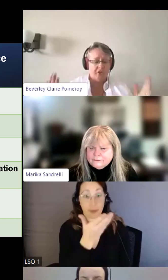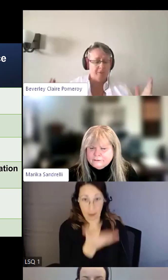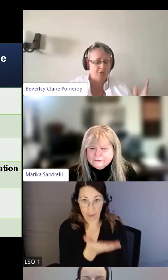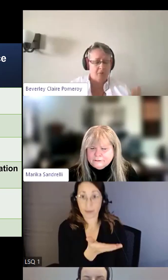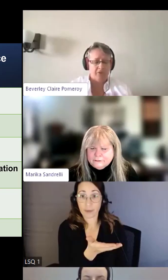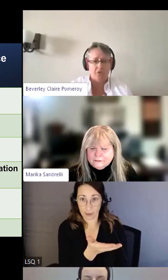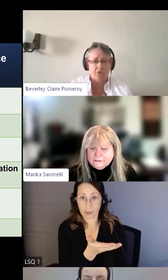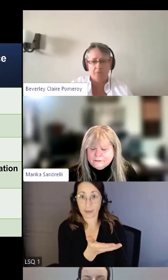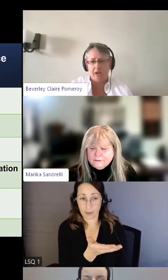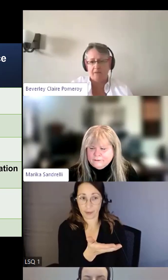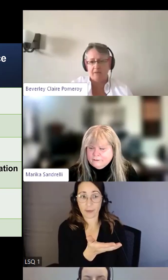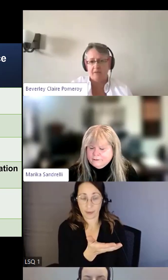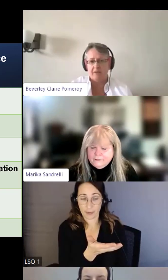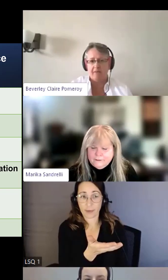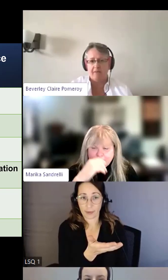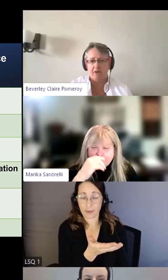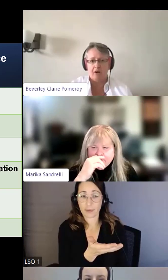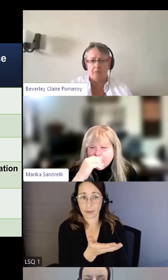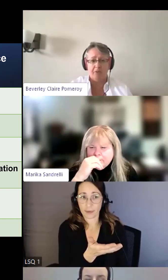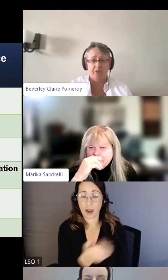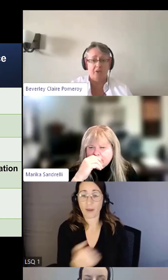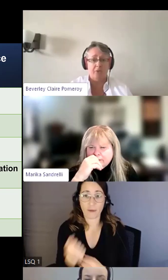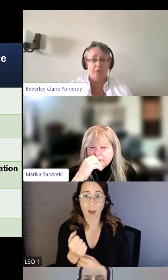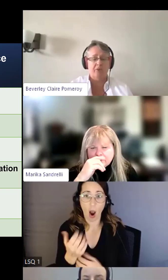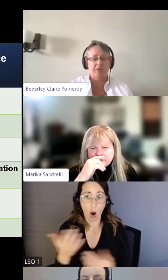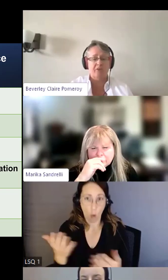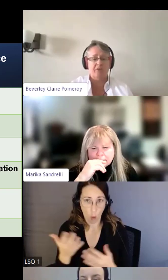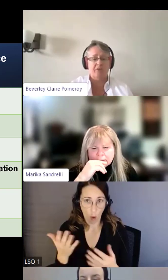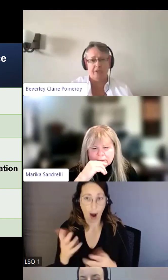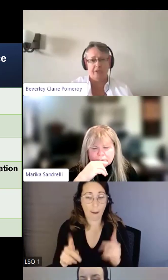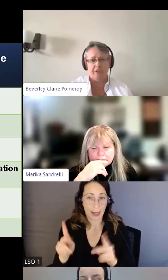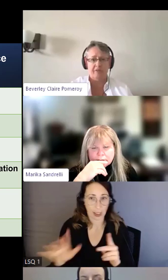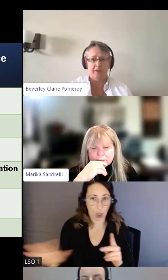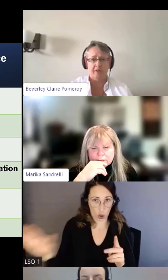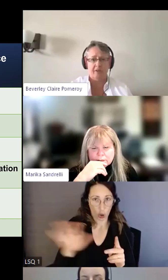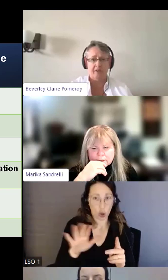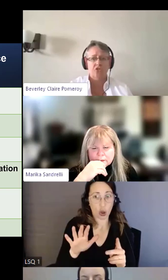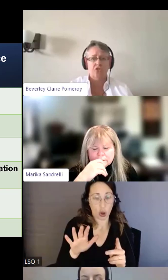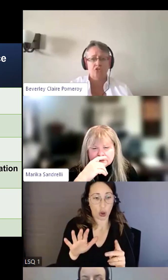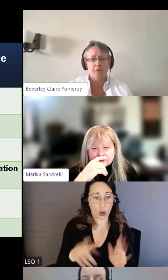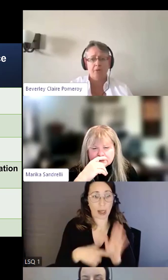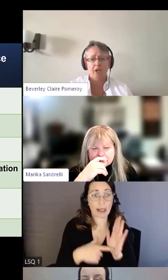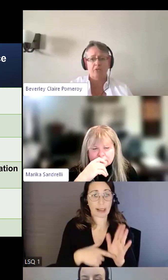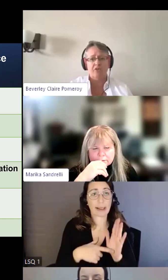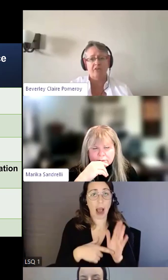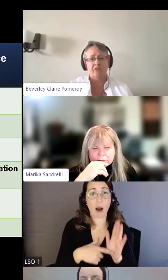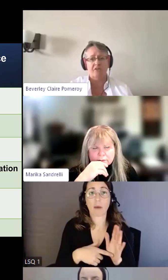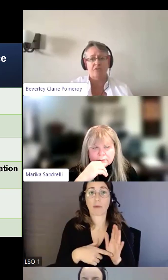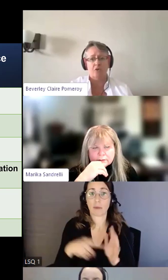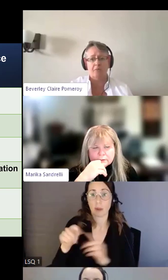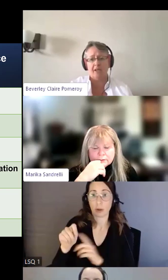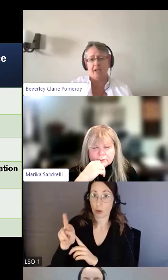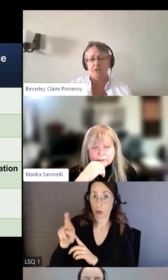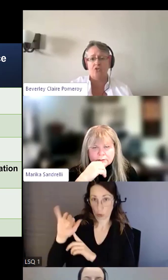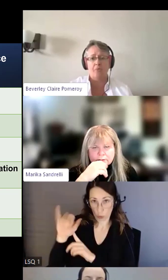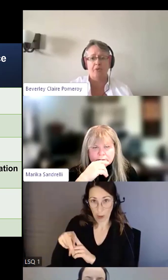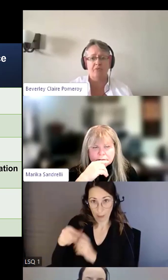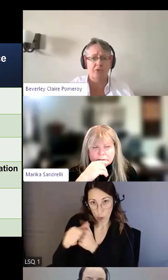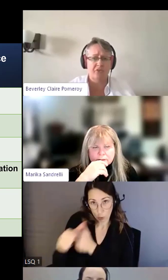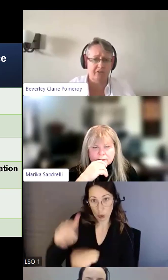gens qui adoptent cette pratique TRIP, eh bien, adoptent 6 principes pour justement activer la